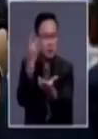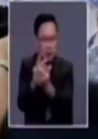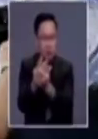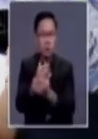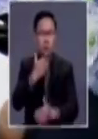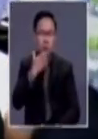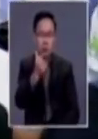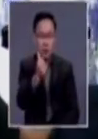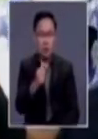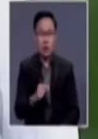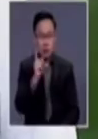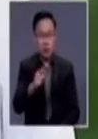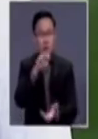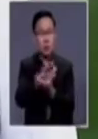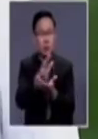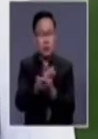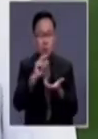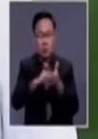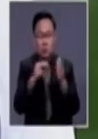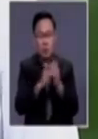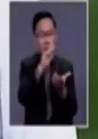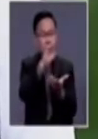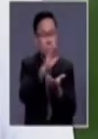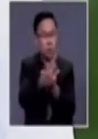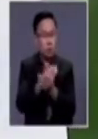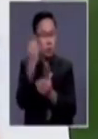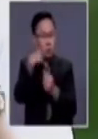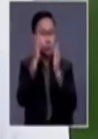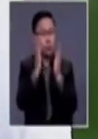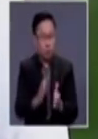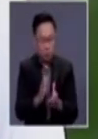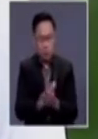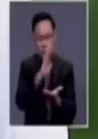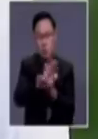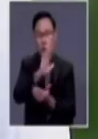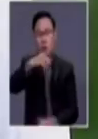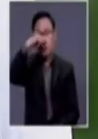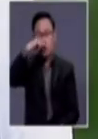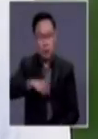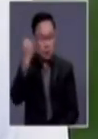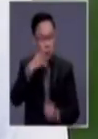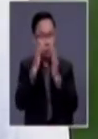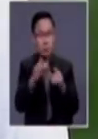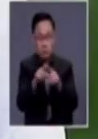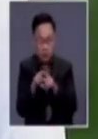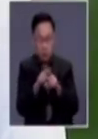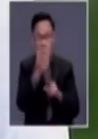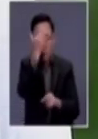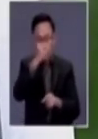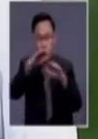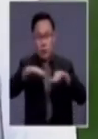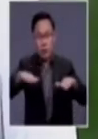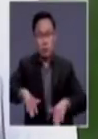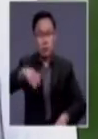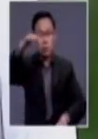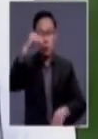แต่จริงๆแล้วเป็นโรงเรียนของพวกเราทุกคนเป็นโรงเรียนของหนูเป็นโรงเรียนของคนไทยทุกคนเพราะว่าต่อไปเด็กๆเหล่านี้ค่ะก็จะ